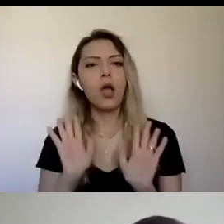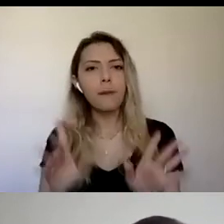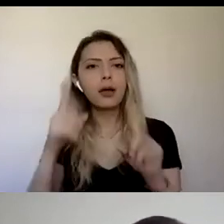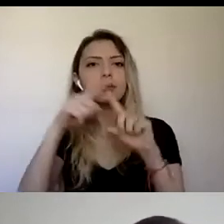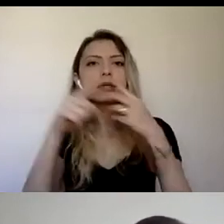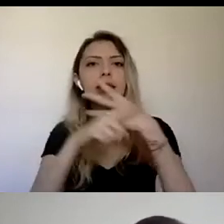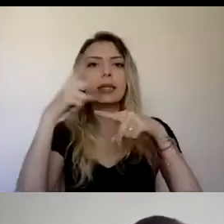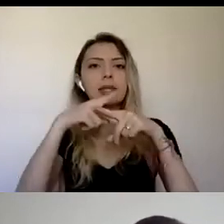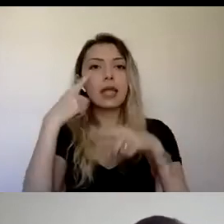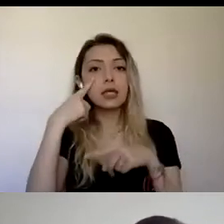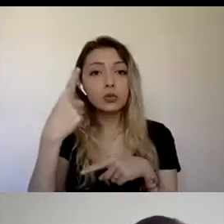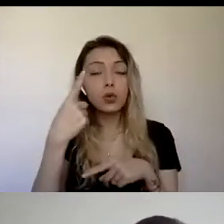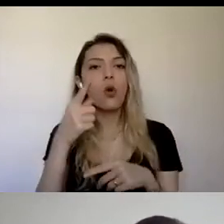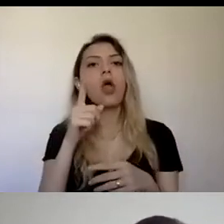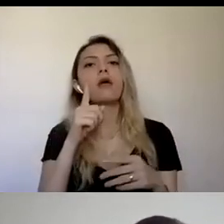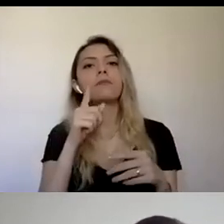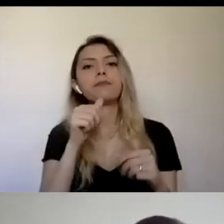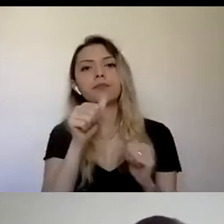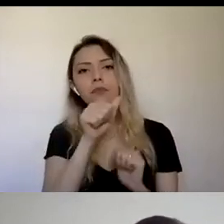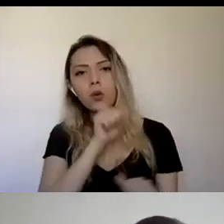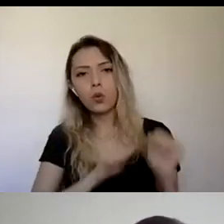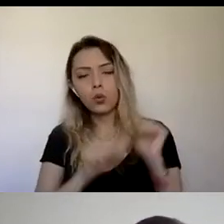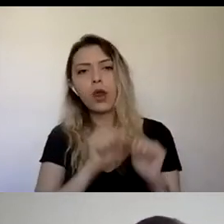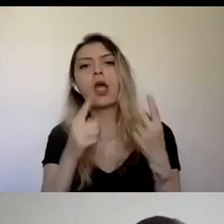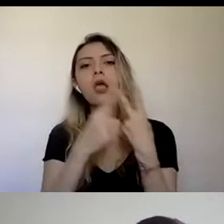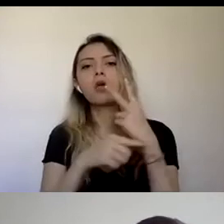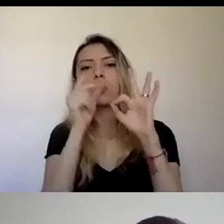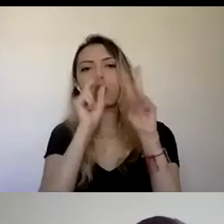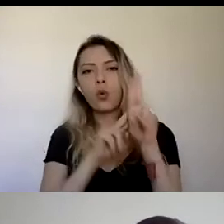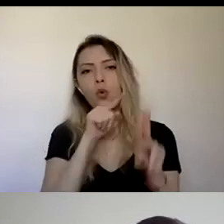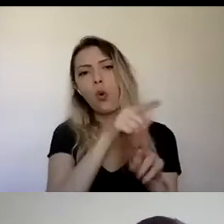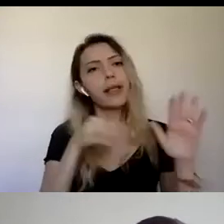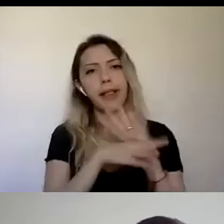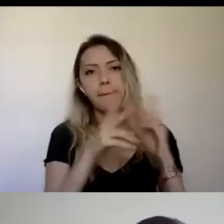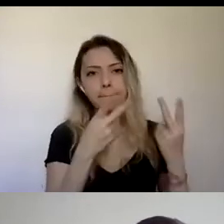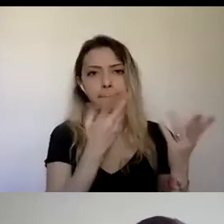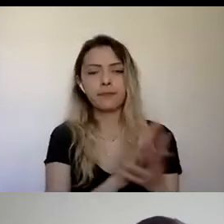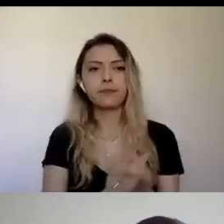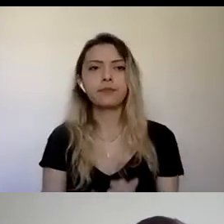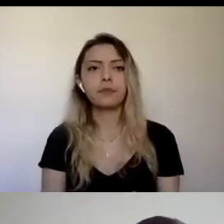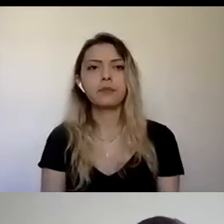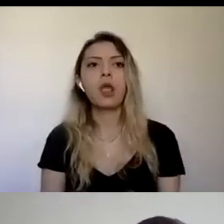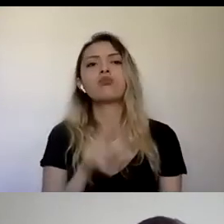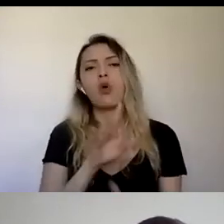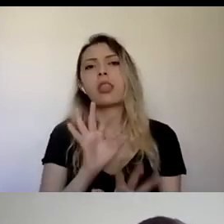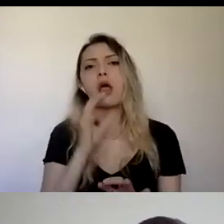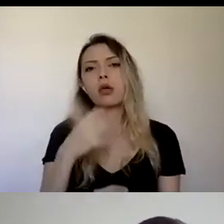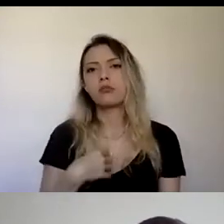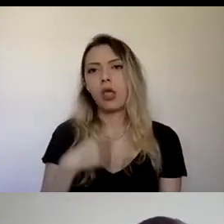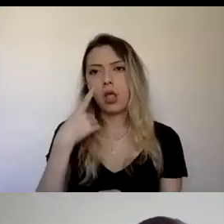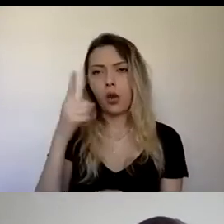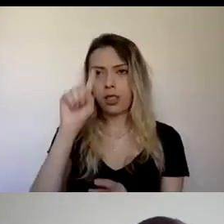veri tabanından, YÖK'ün tez veri tabanından ulaşabilirsiniz. Hatta bu kendi başına bir gösterge bile olabilir.